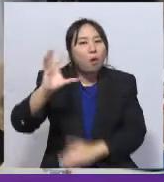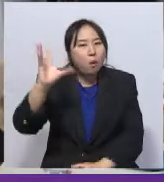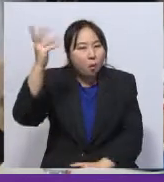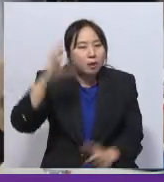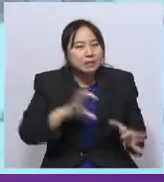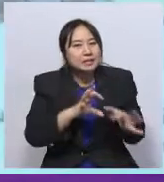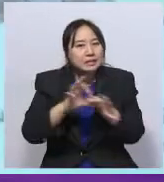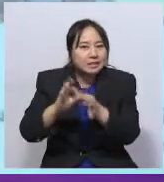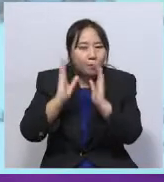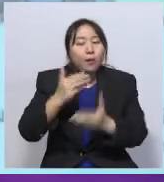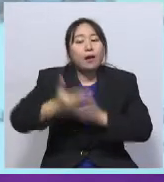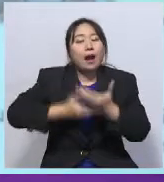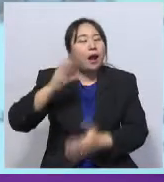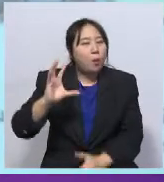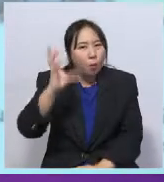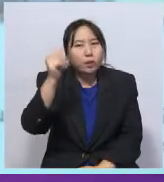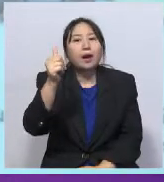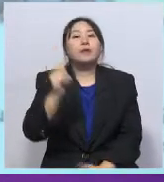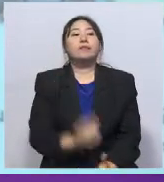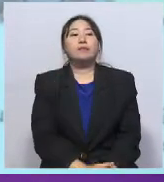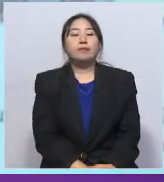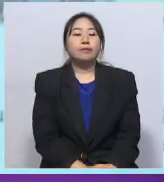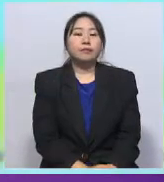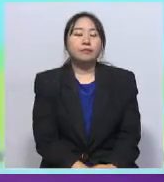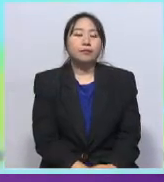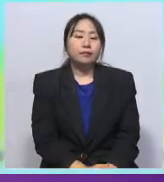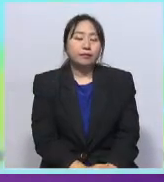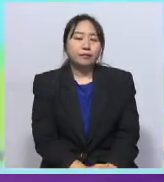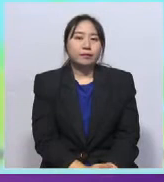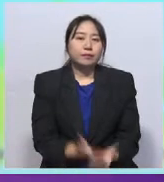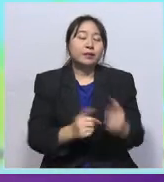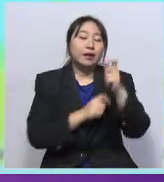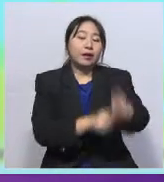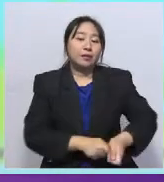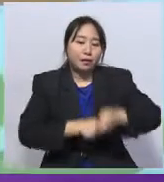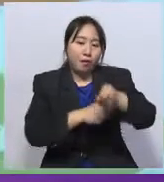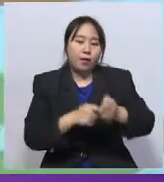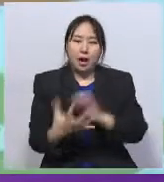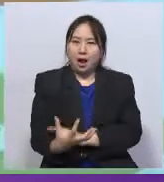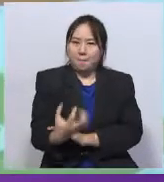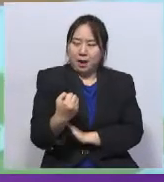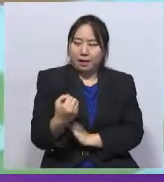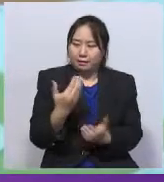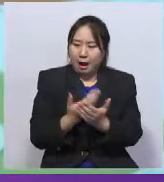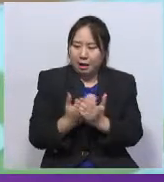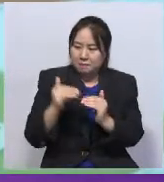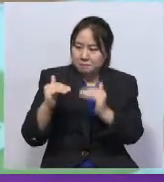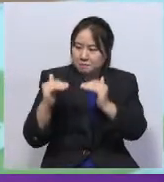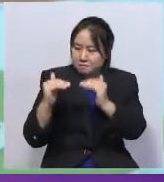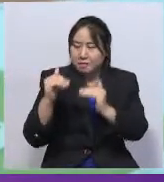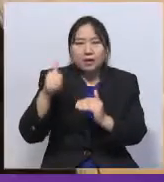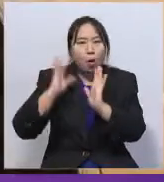ผู้ค้าในตลาดโลกขณะเดียวกันนะคะที่เกษตรกรจะมีอำนาจต่อรองในด้านราค